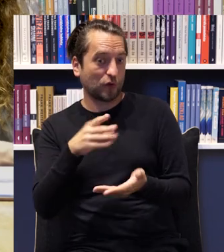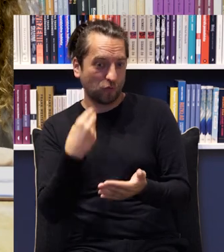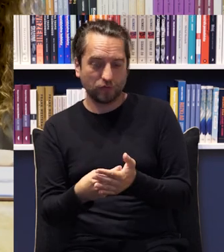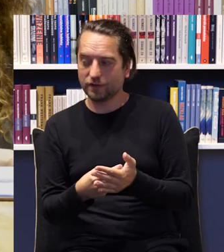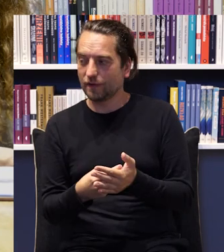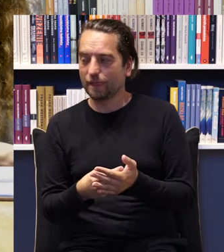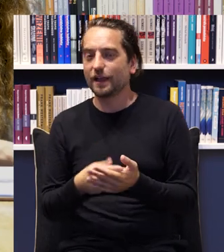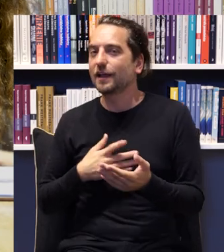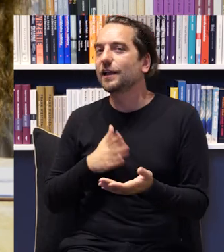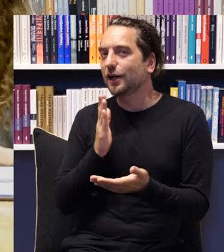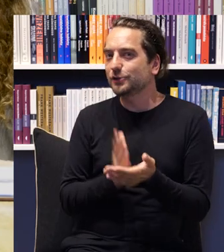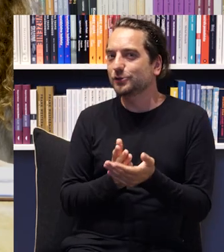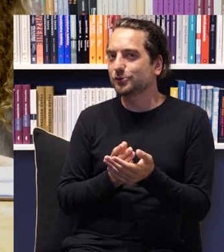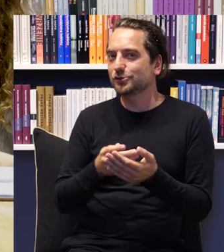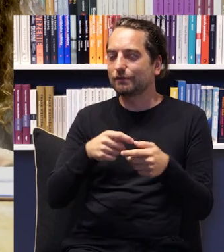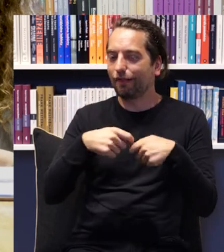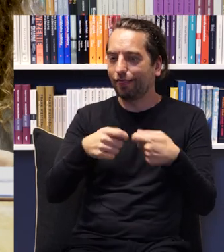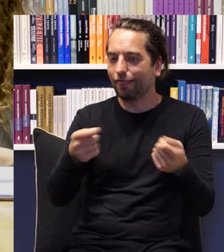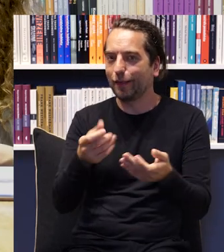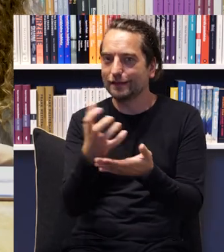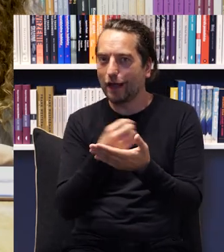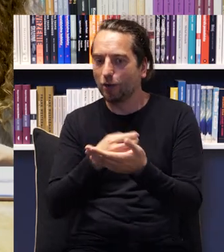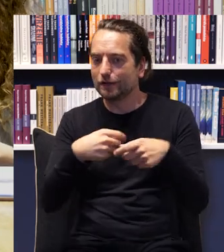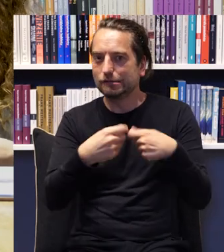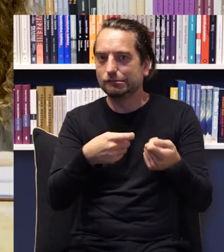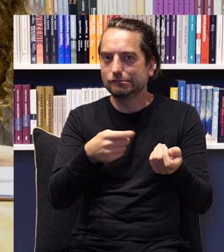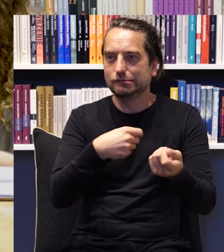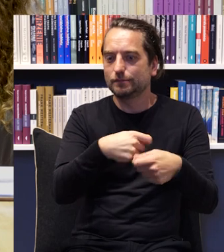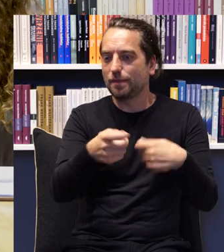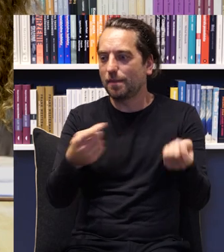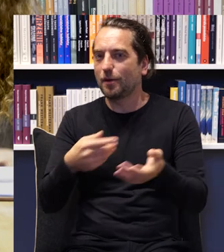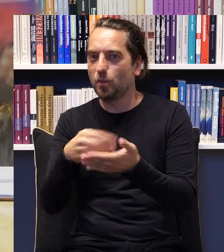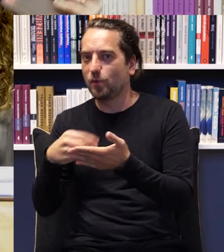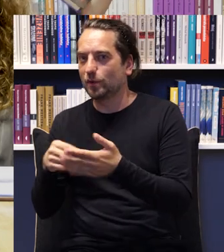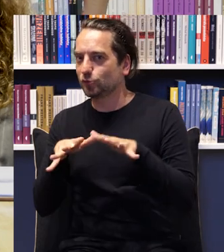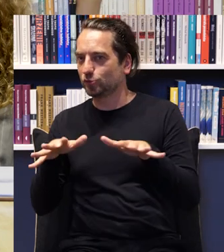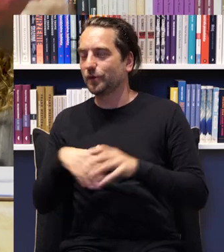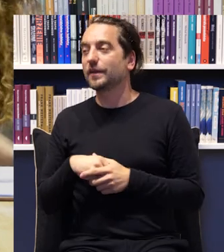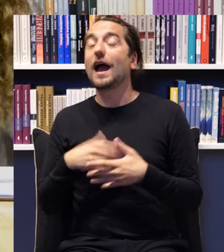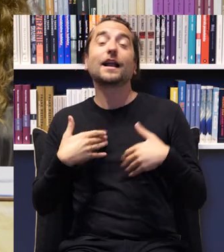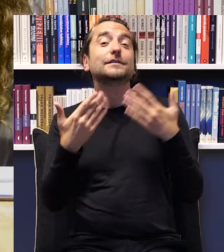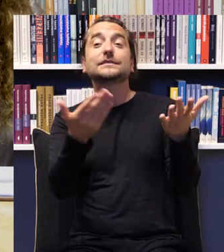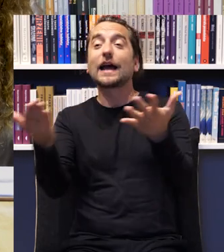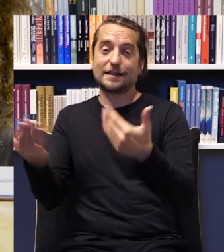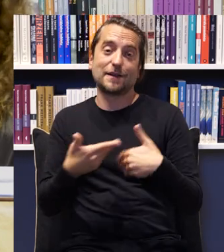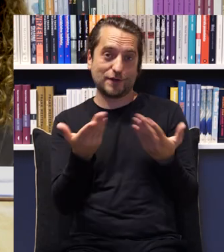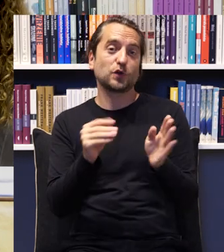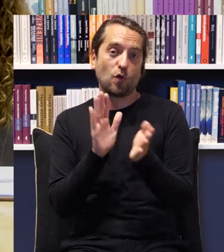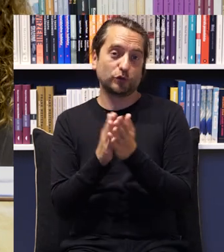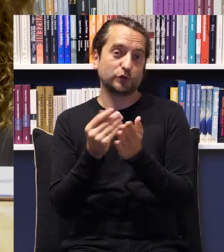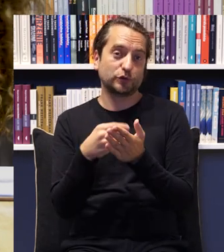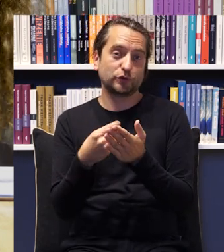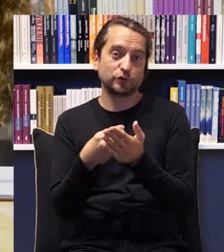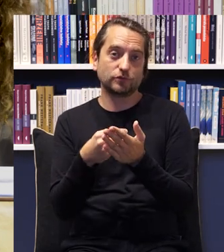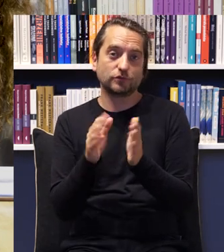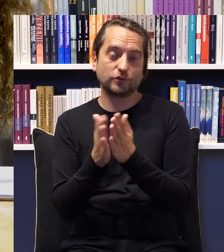pół wypłaty już tam przepaliłam na targach, ale do tego przepalania też Państwa zachęcam w tym celu, żeby jeśli jeszcze Państwo